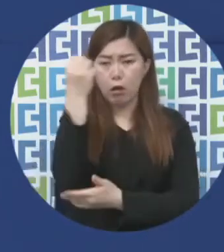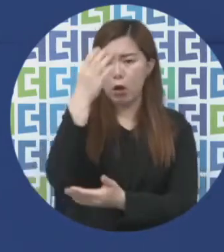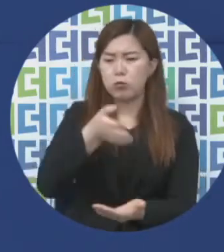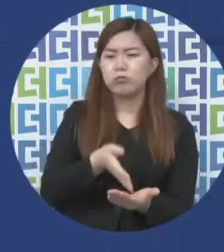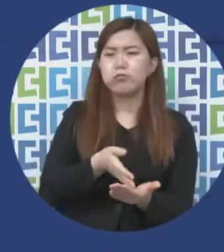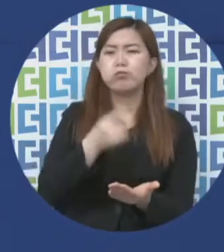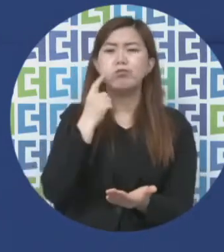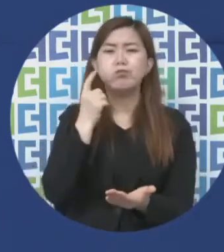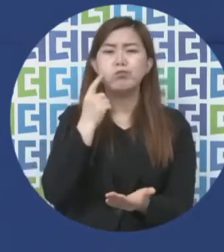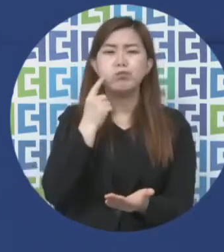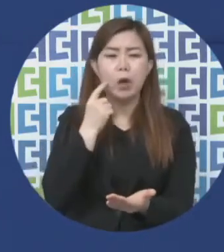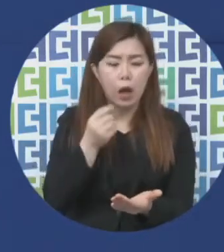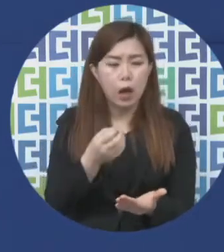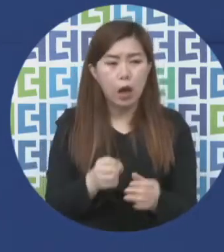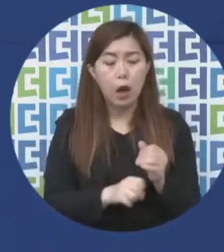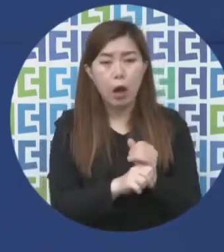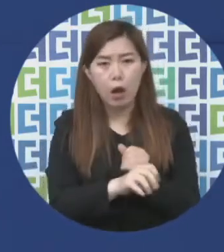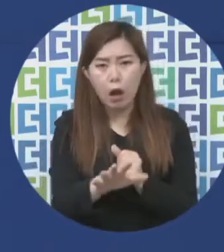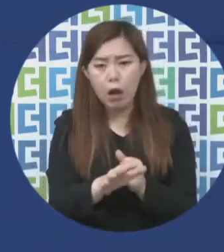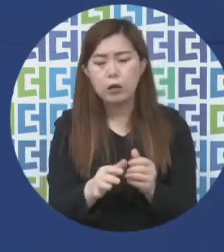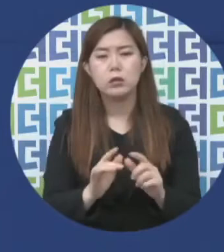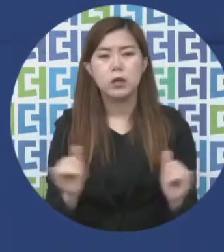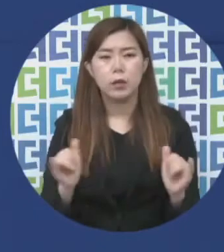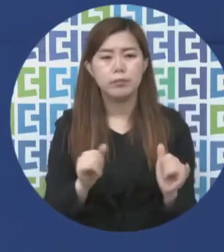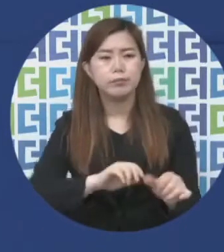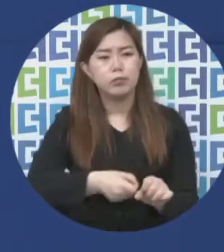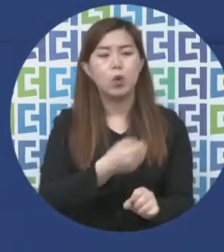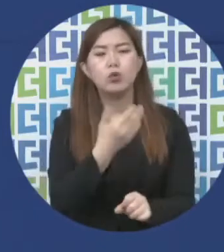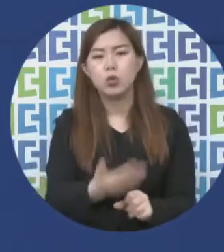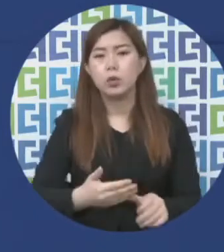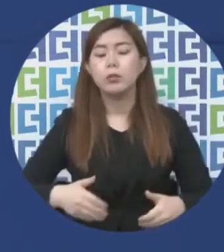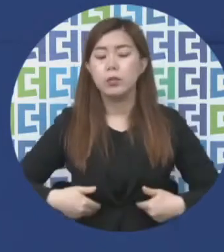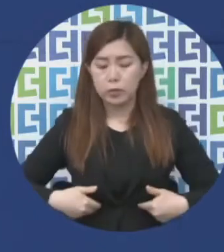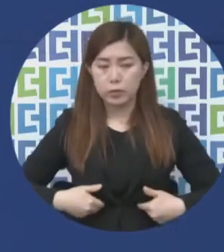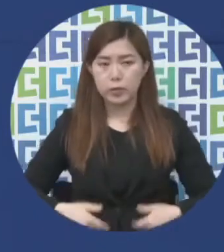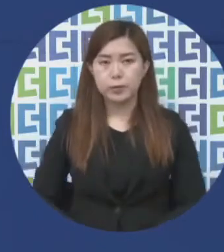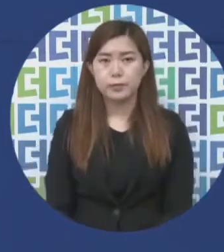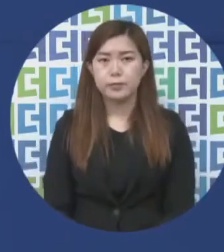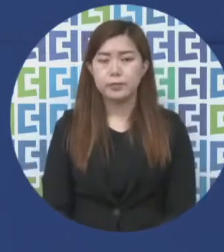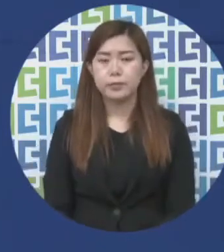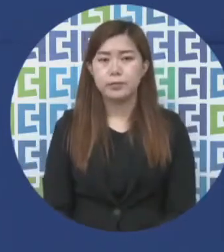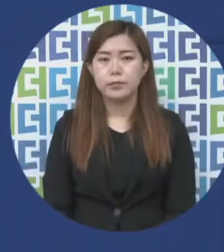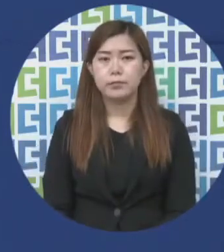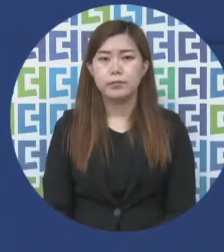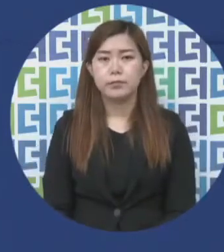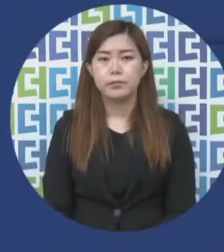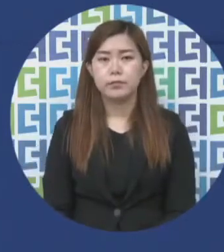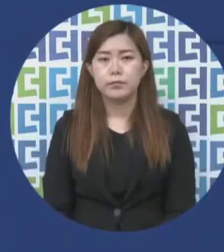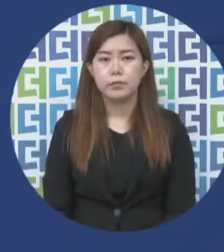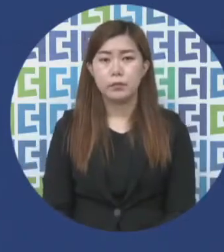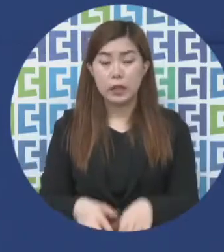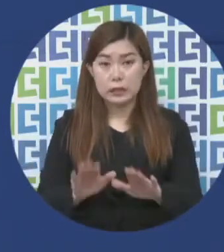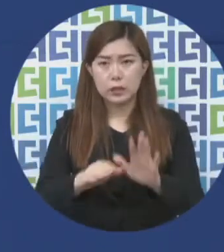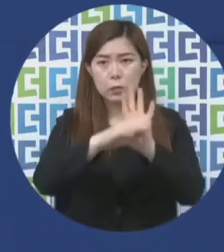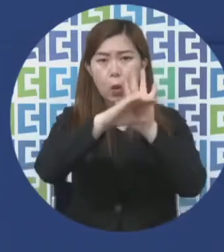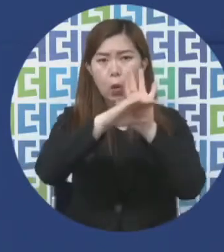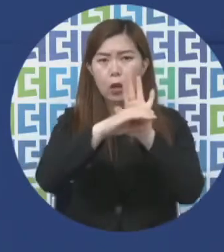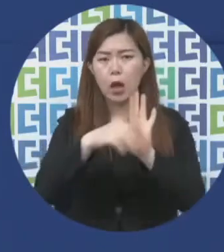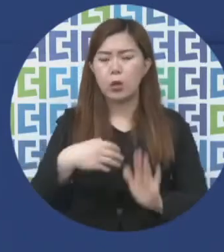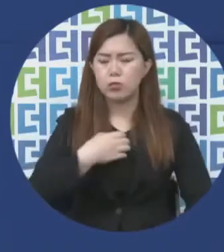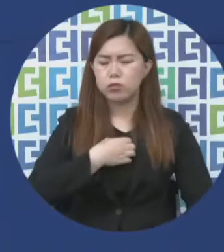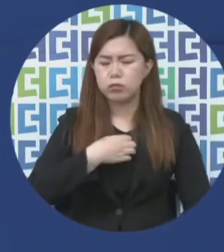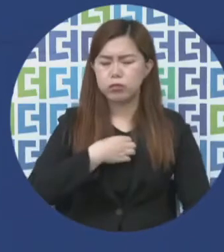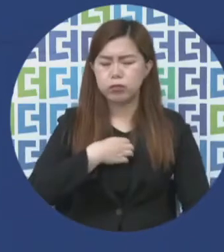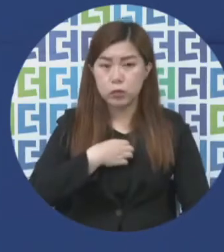자들도 처벌하도록 했습니다. 어제 박형순 방지법 제출했습니다. 지금의 코로나19 위기